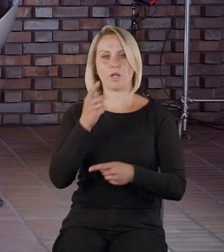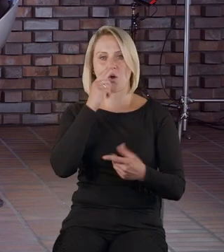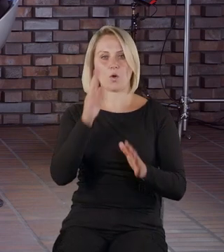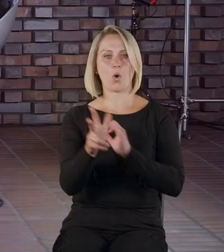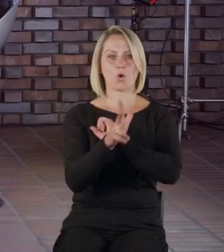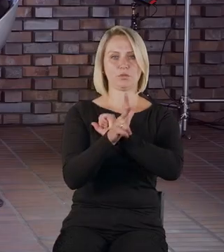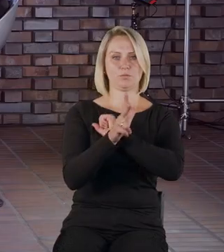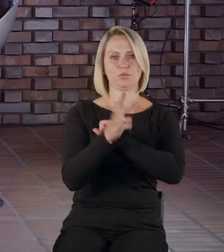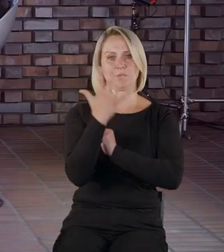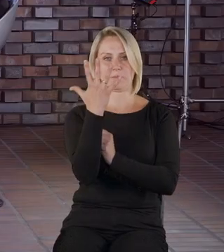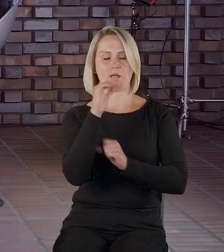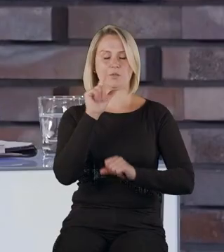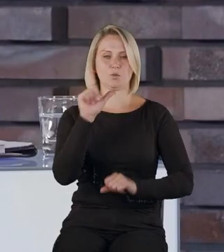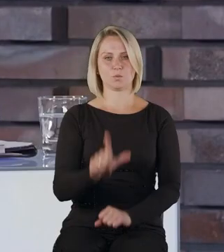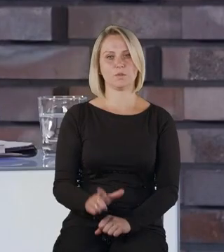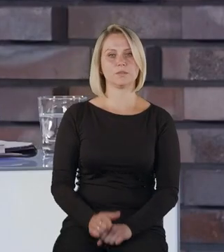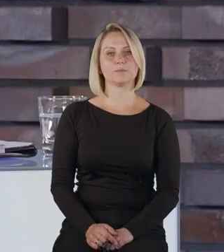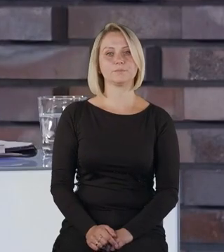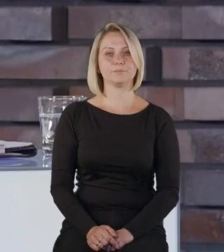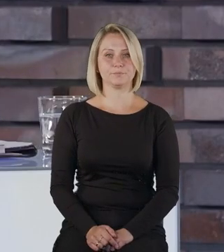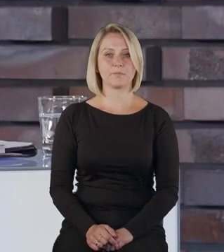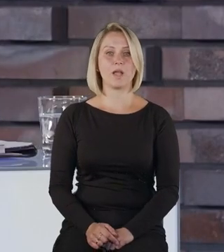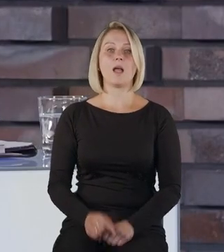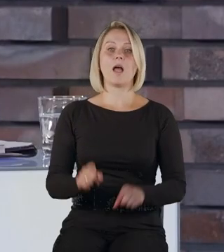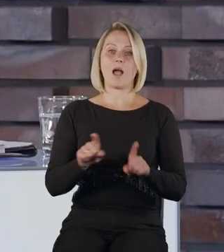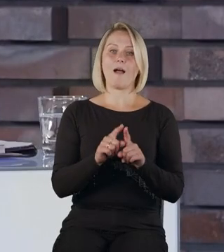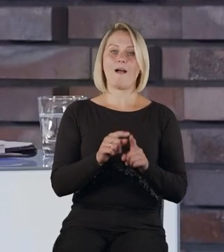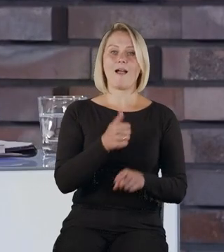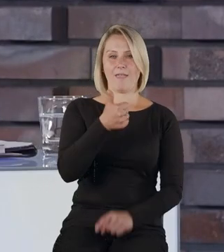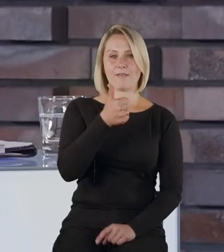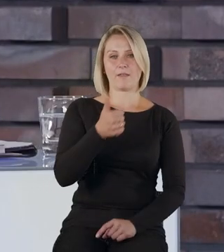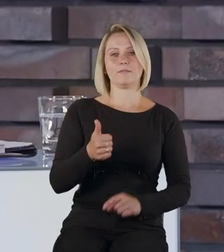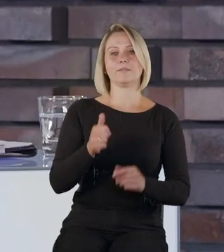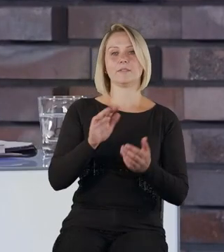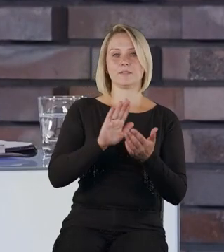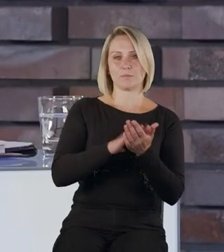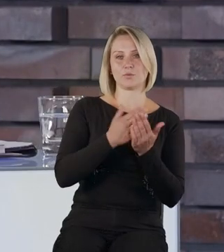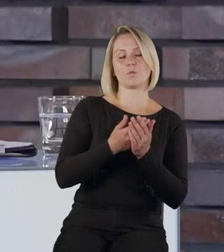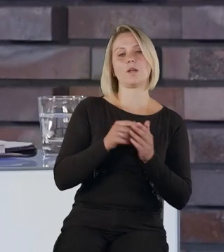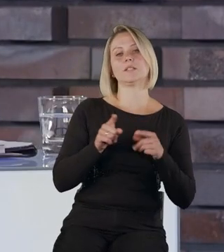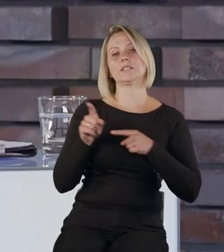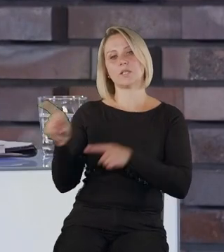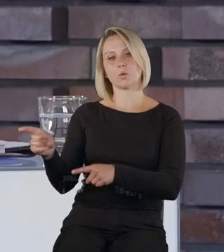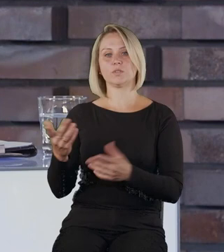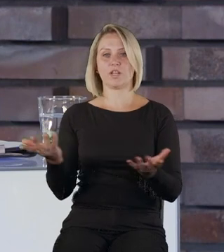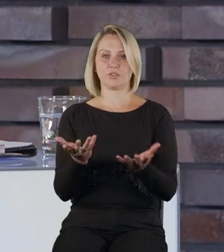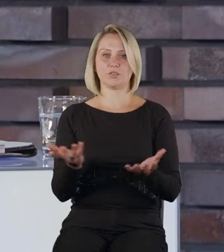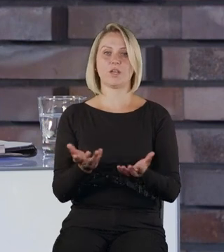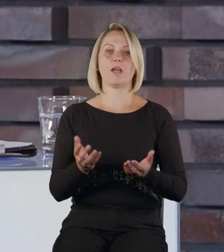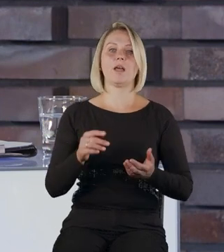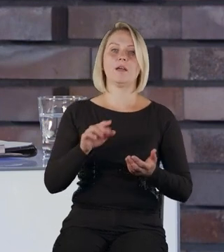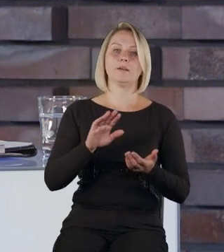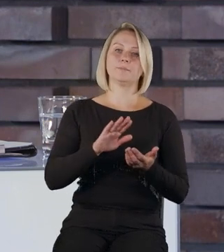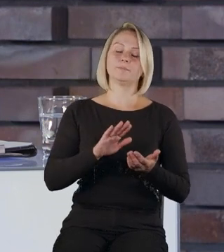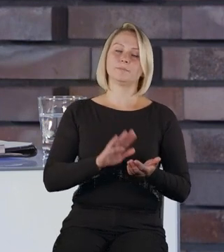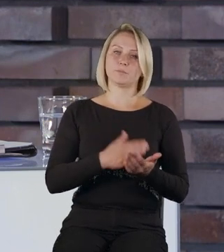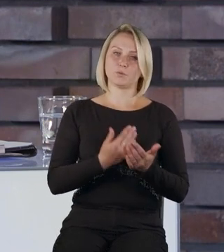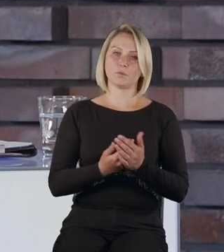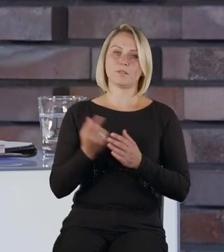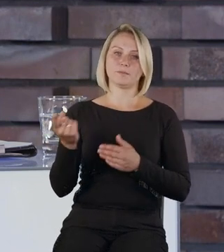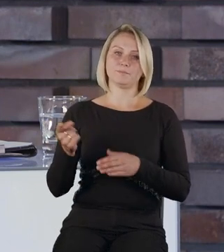wynosi 85 zł. Natomiast wyjątek stanowią te kierunki studiów, na które przeprowadzane